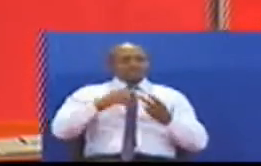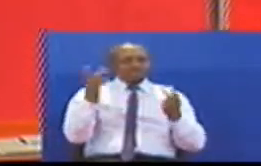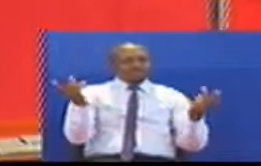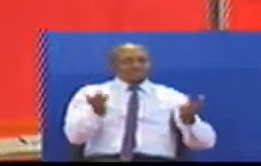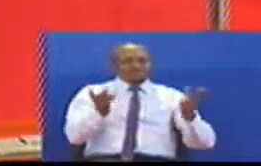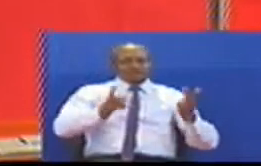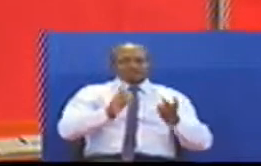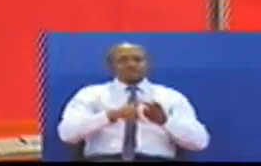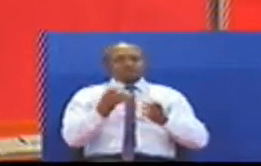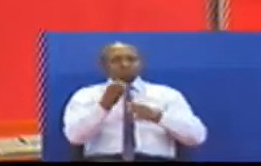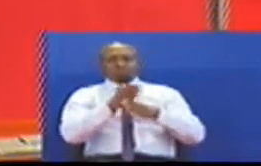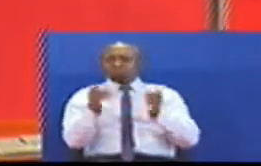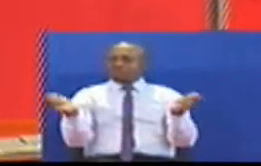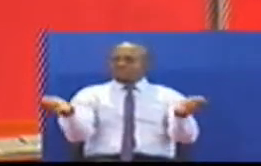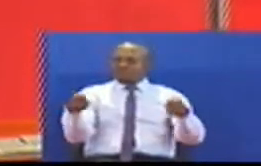unapozungumzia habari ya mifugo,